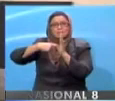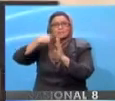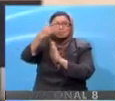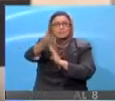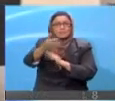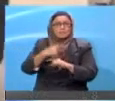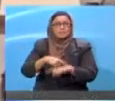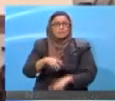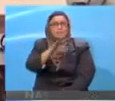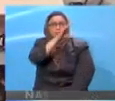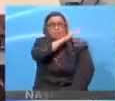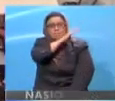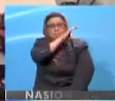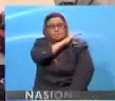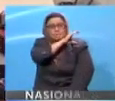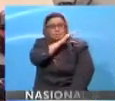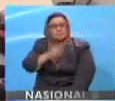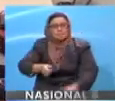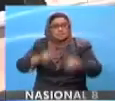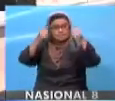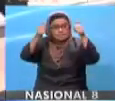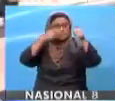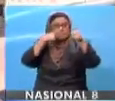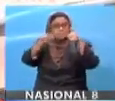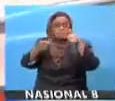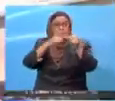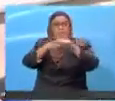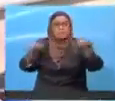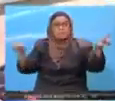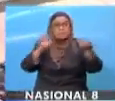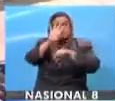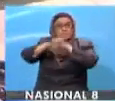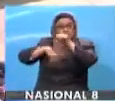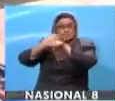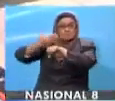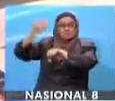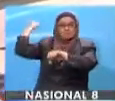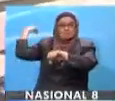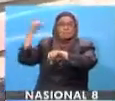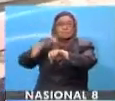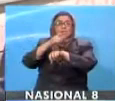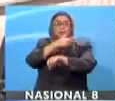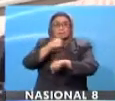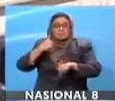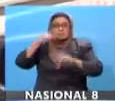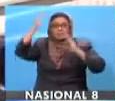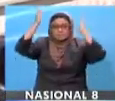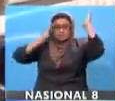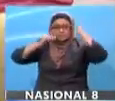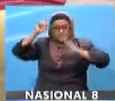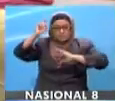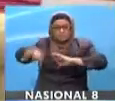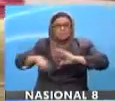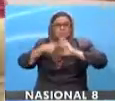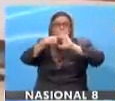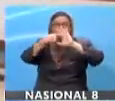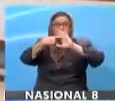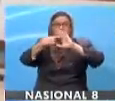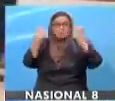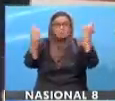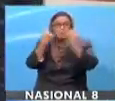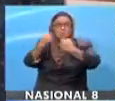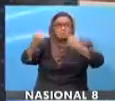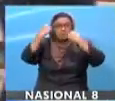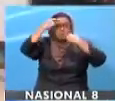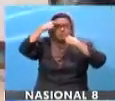Ketua Jurulatih Holloway Chiah berkata berbeza 4 tahun lalu di Indonesia, Malaysia perlu membariskan pasukan terkuat untuk temasya